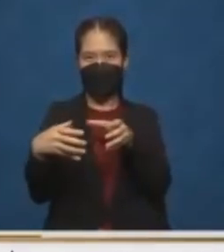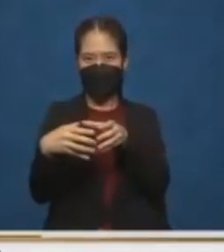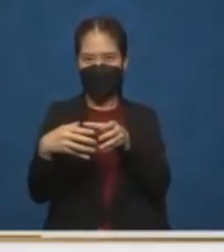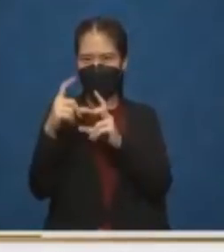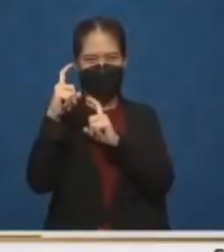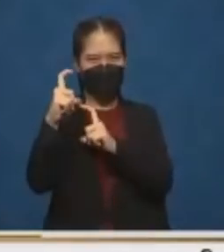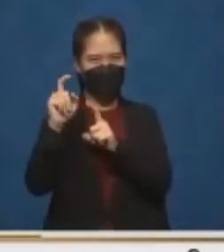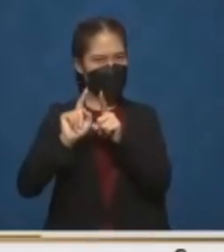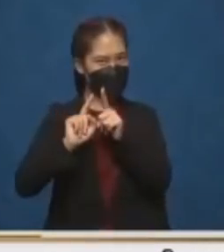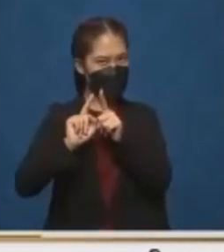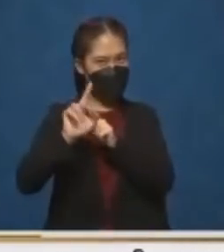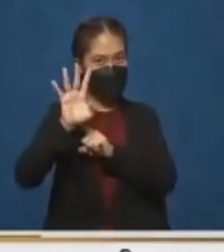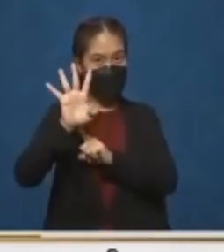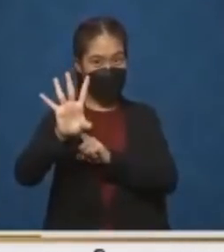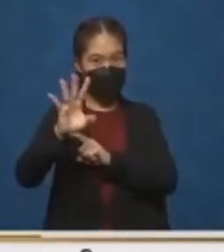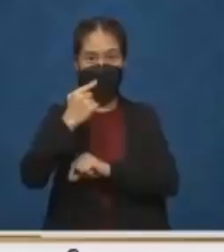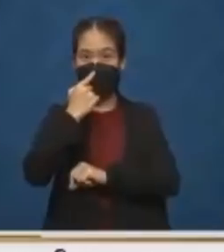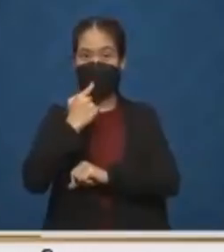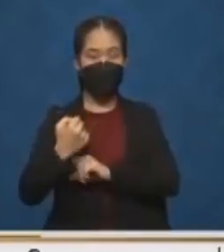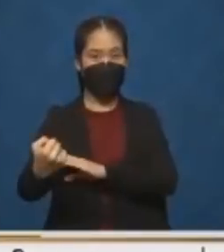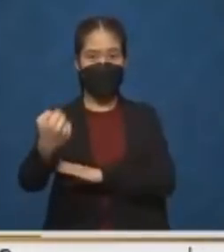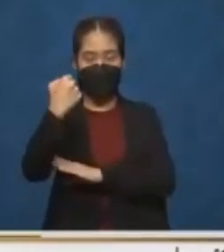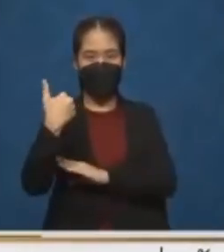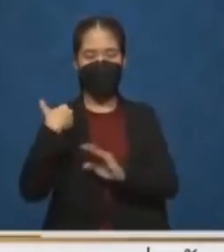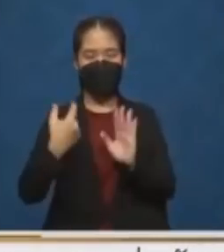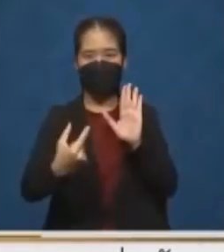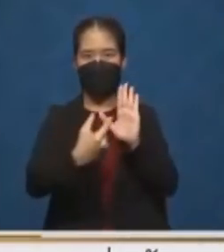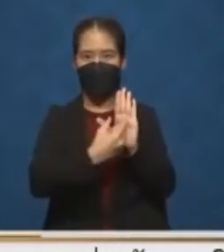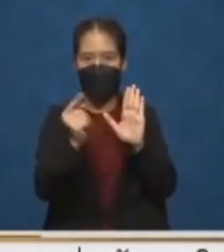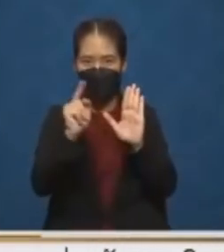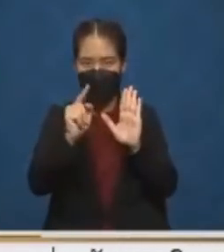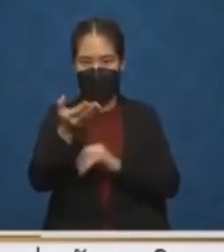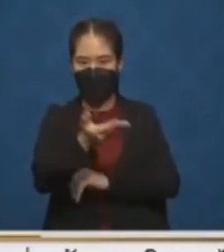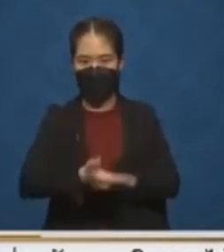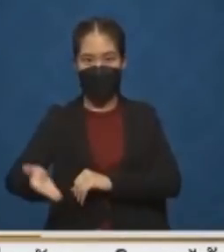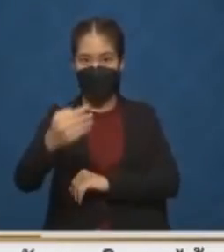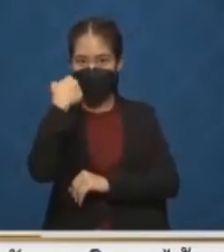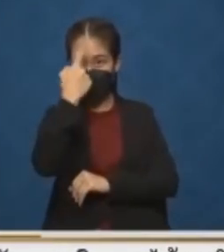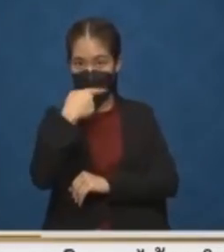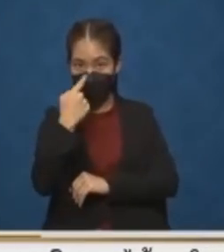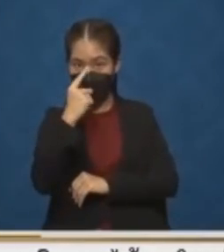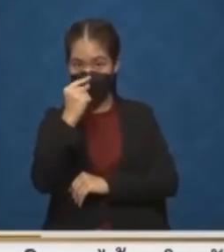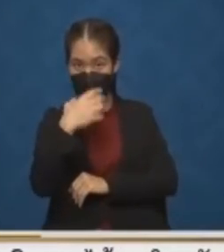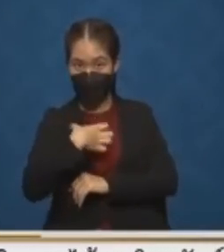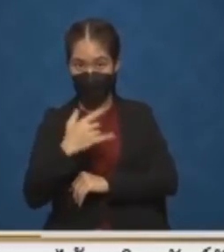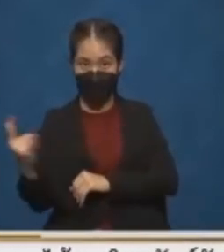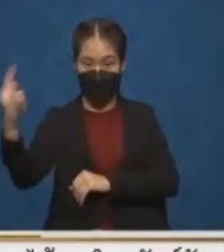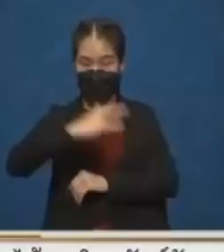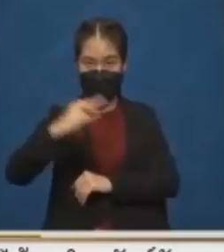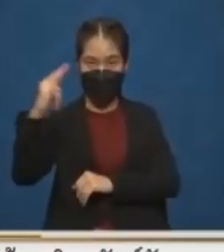ี่สุดขั้นที่ 4 สแดนเข่มโยระบว่าควรหีกเลียงการเดนทางมาอยประเทศไทยนี่เหื rocket